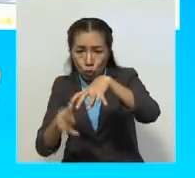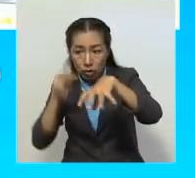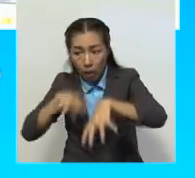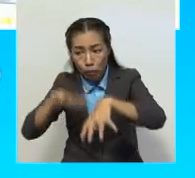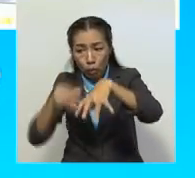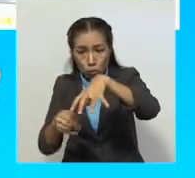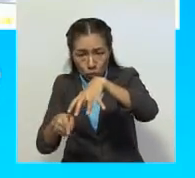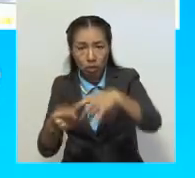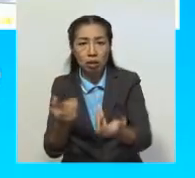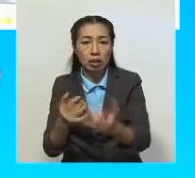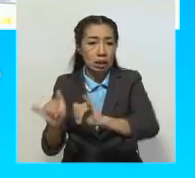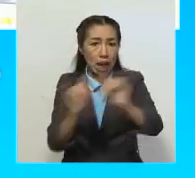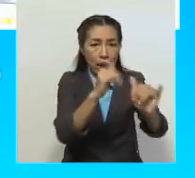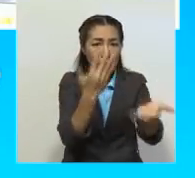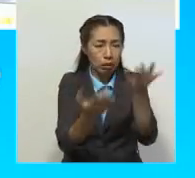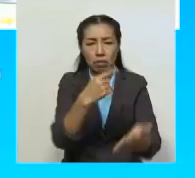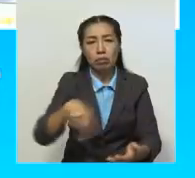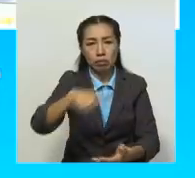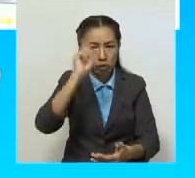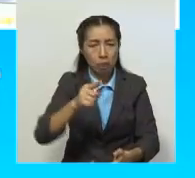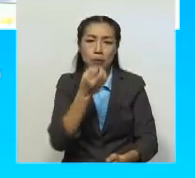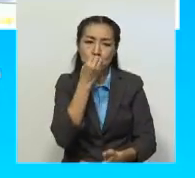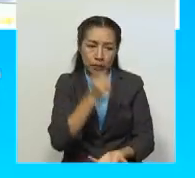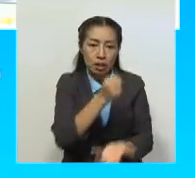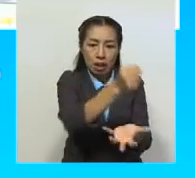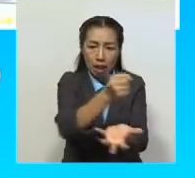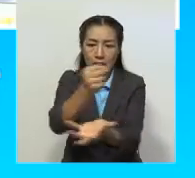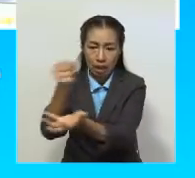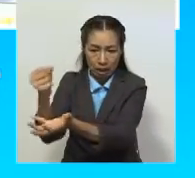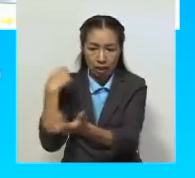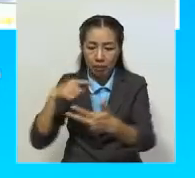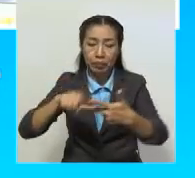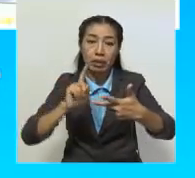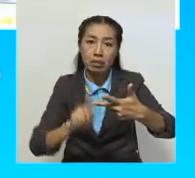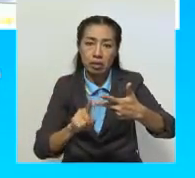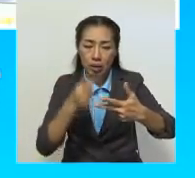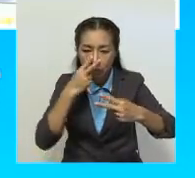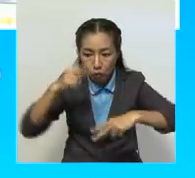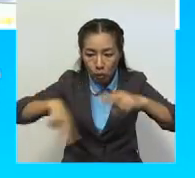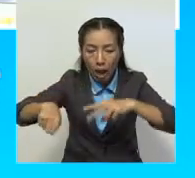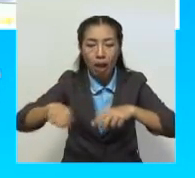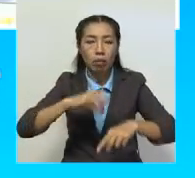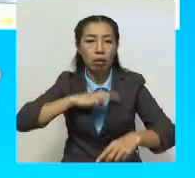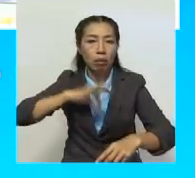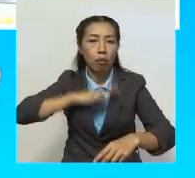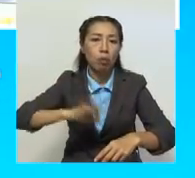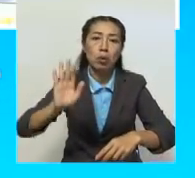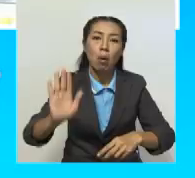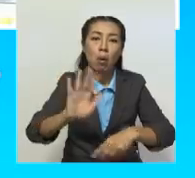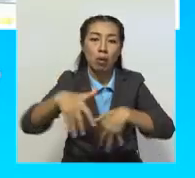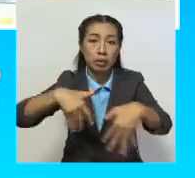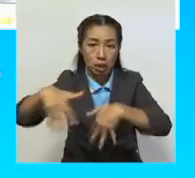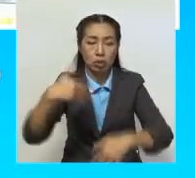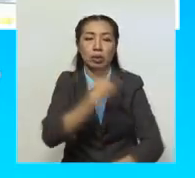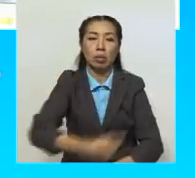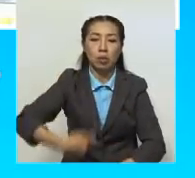องมีการส่งในเรื่องของเครื่องอุปโภคบริโภคนะฮะให้กันตลอดเวลาอันที่สามก็ดูแลในเรื่องของจิตใจนะฮะแล้วก็ในเรื่องของสุ